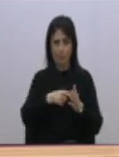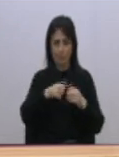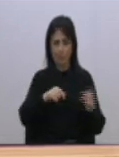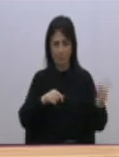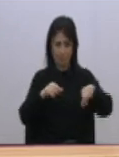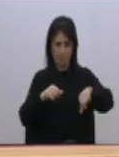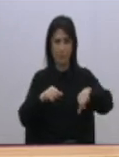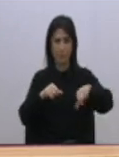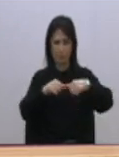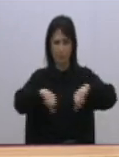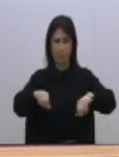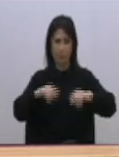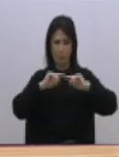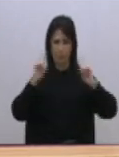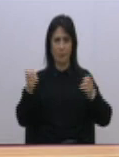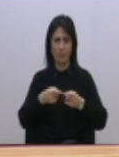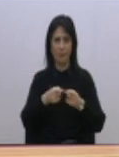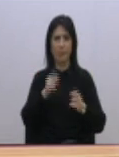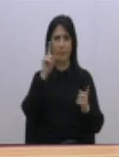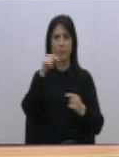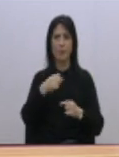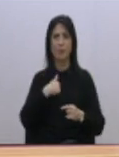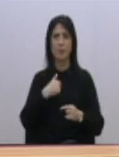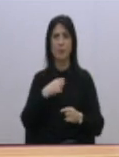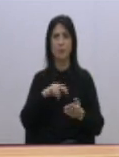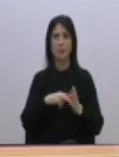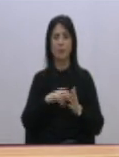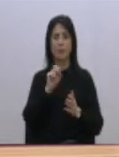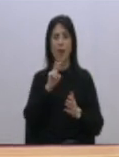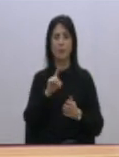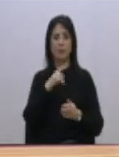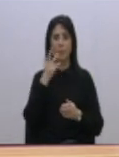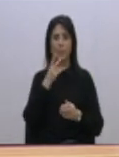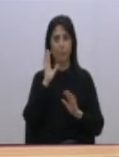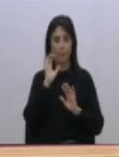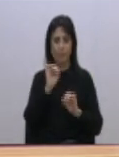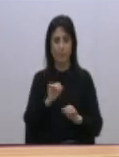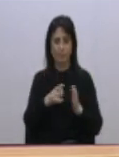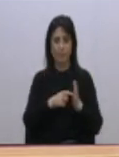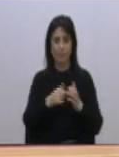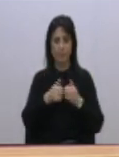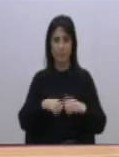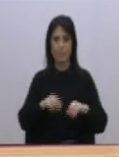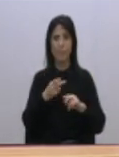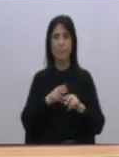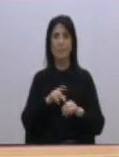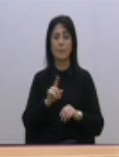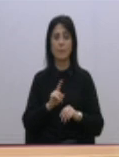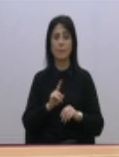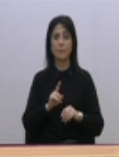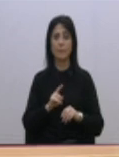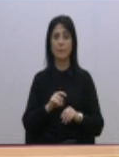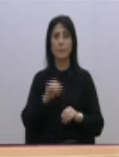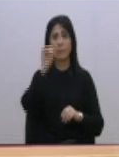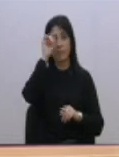კომისიაში. Პროცედურა ასეთია და შესაბამისად ჩვენ სტრატეგია აღმაშენებელი რა თქმა უნდა ხარს დაუჭერთ საგამოძიებო კომისიას, იმიტომ რომ